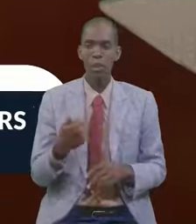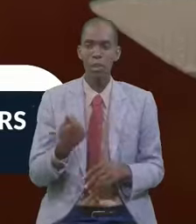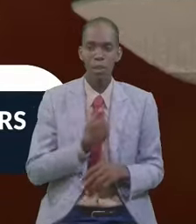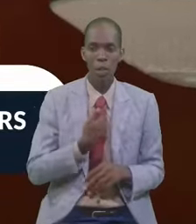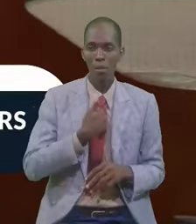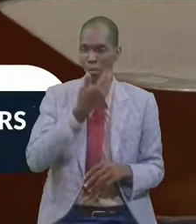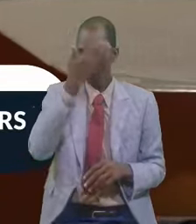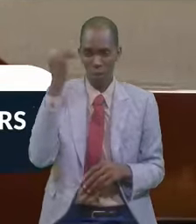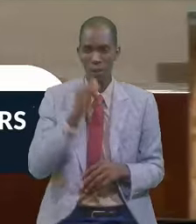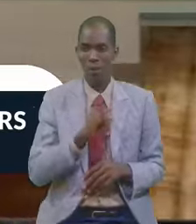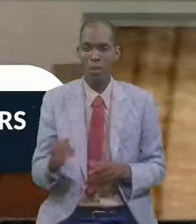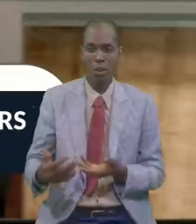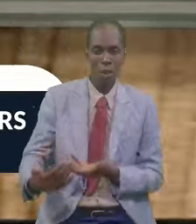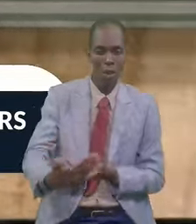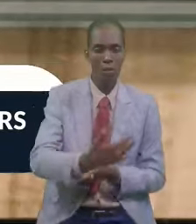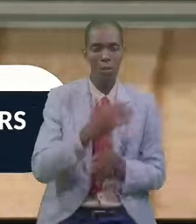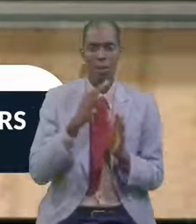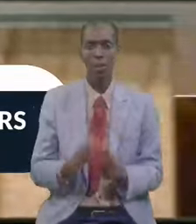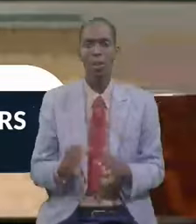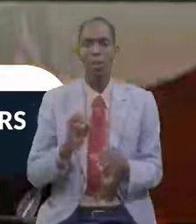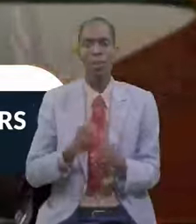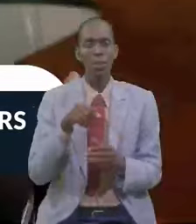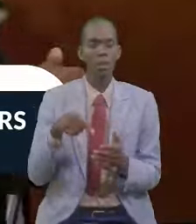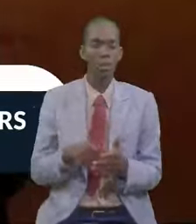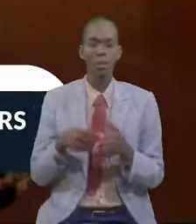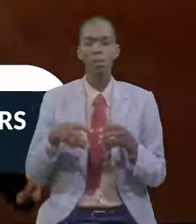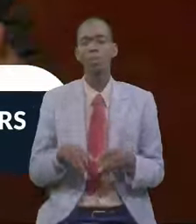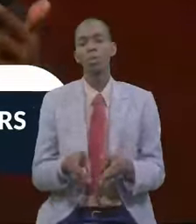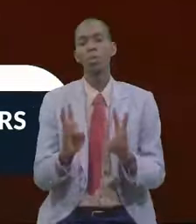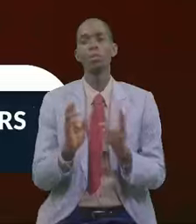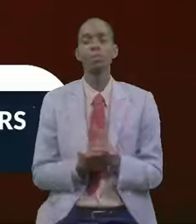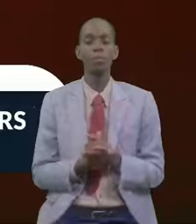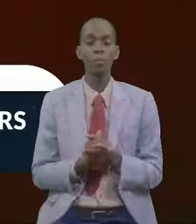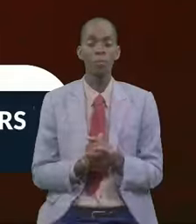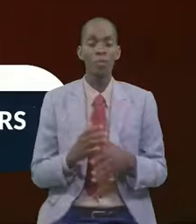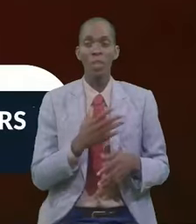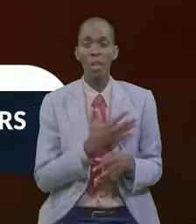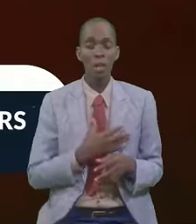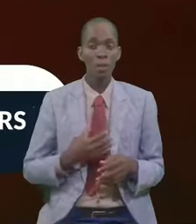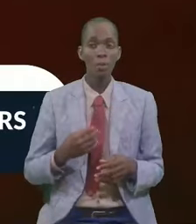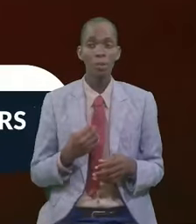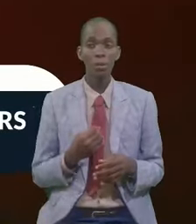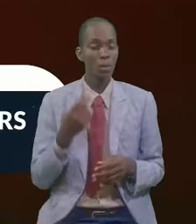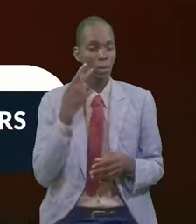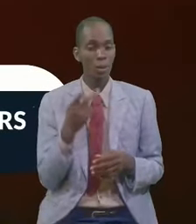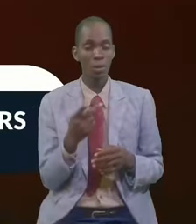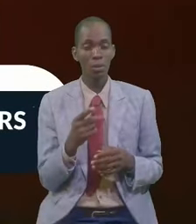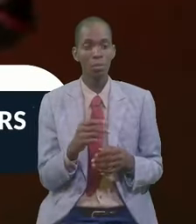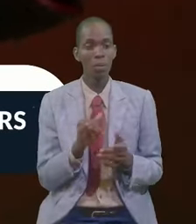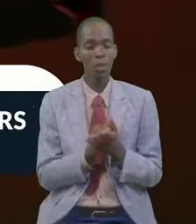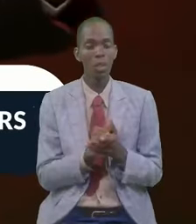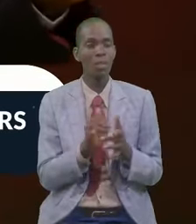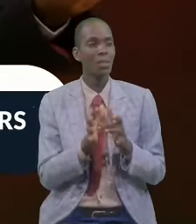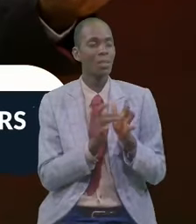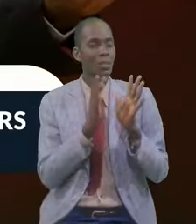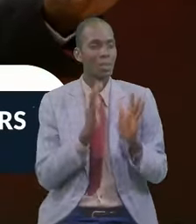s'oubliant eux-mêmes de cette manière. Cette manière, comme on lit les actes des apôtres, le christianisme est